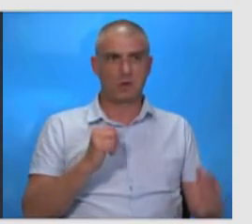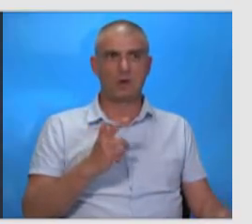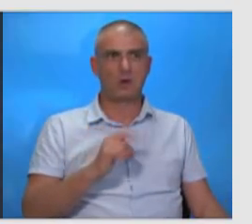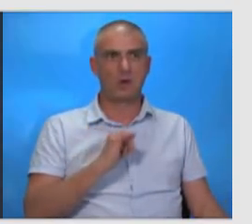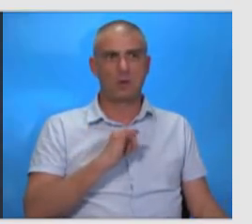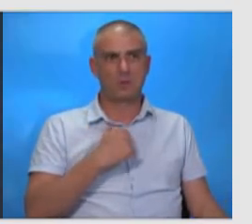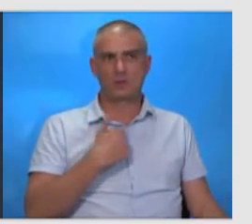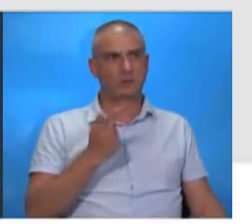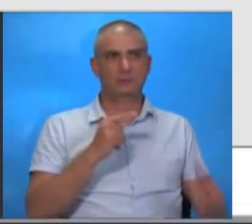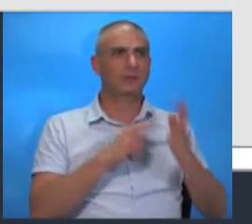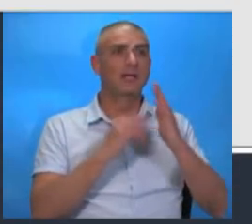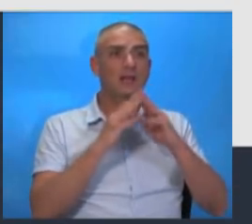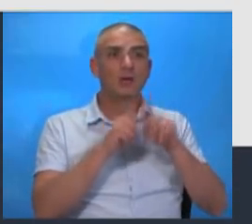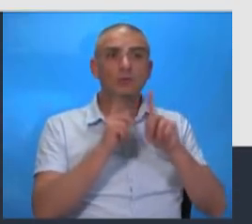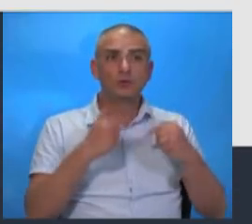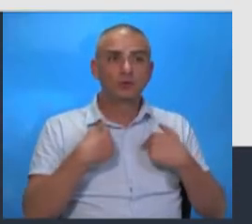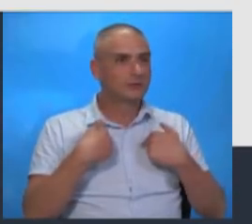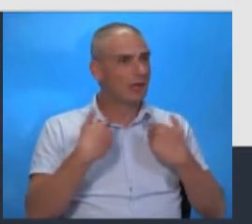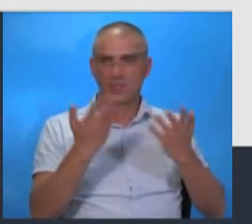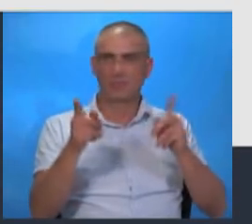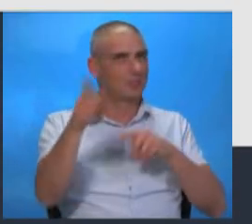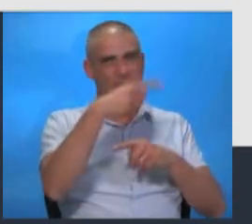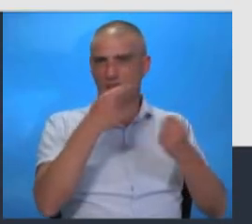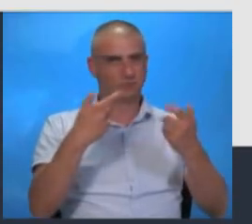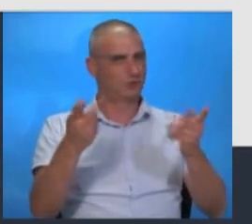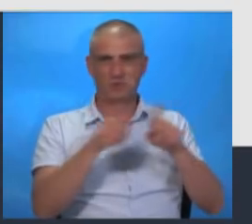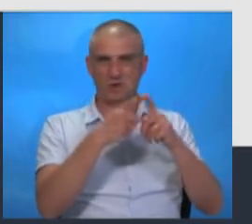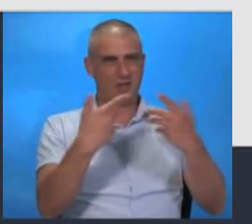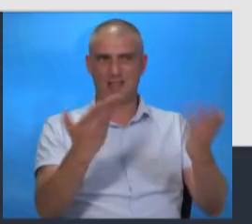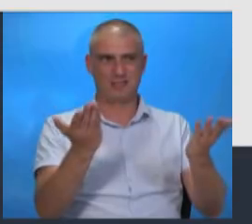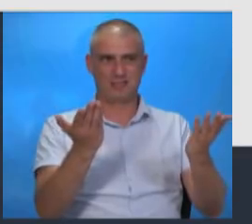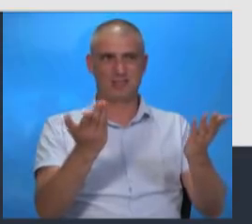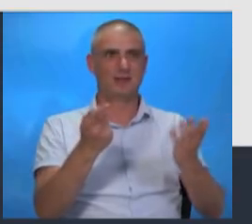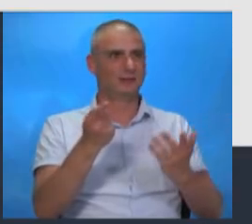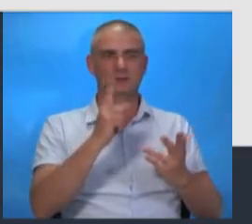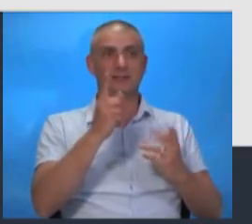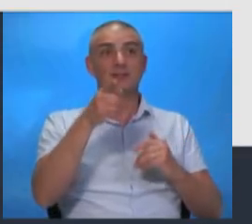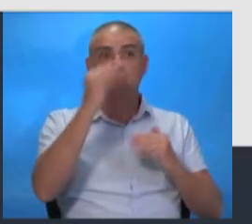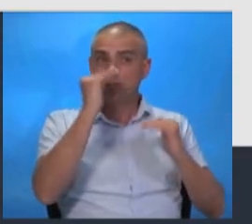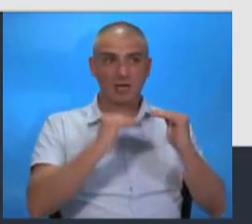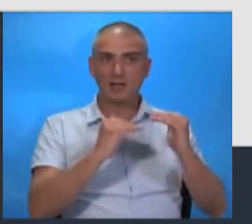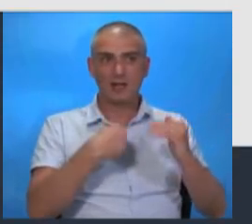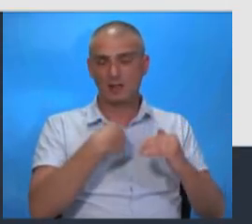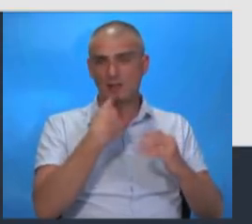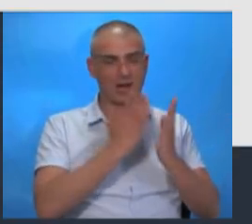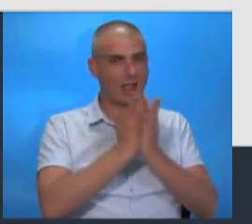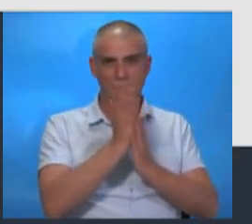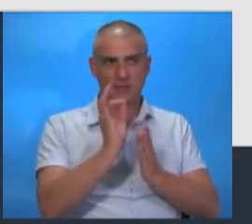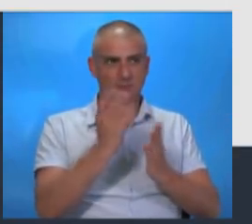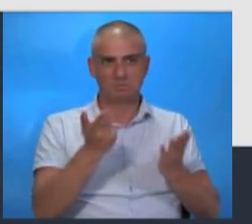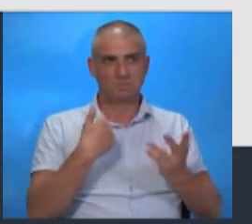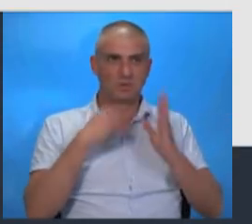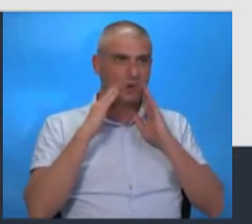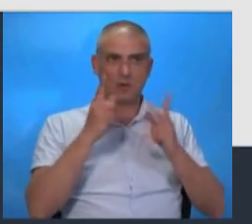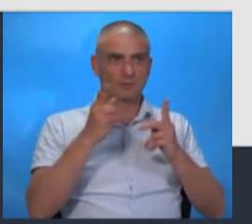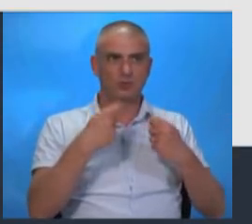זה לא מעניין אותי. זה דירה כמו שיש אצלי, אין כמעט דירות בכלל בשוק, אז זה שם בירידה, אני אגיד את האמת, אני לא מעניין אם אני אמכור את